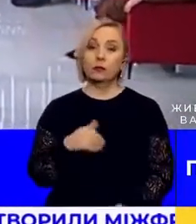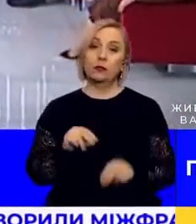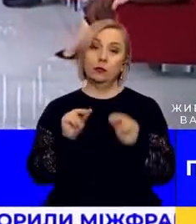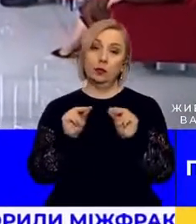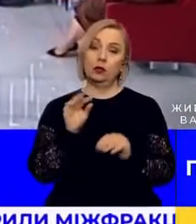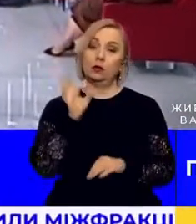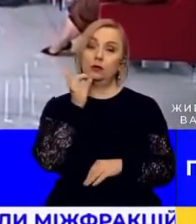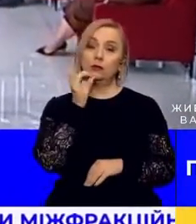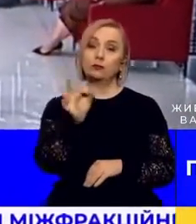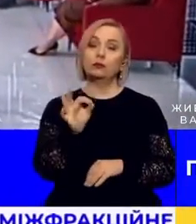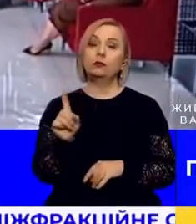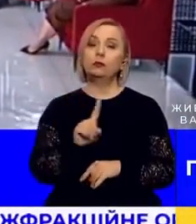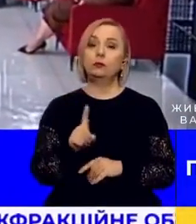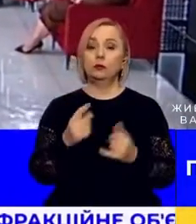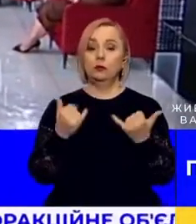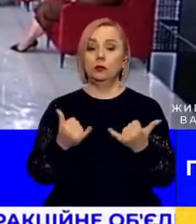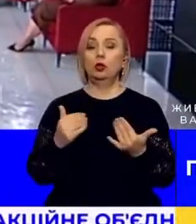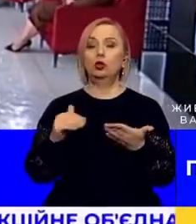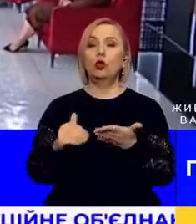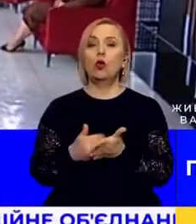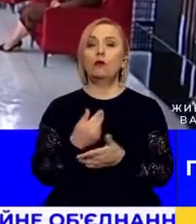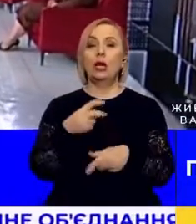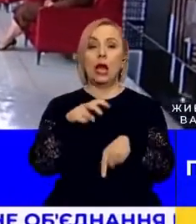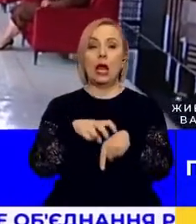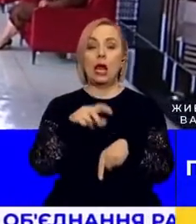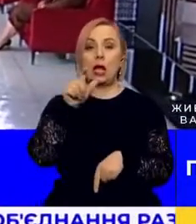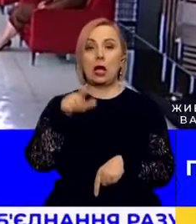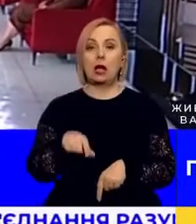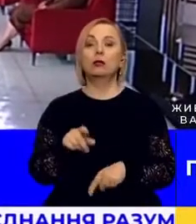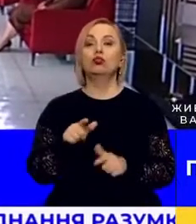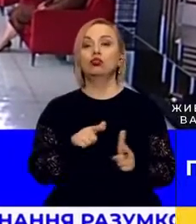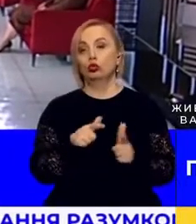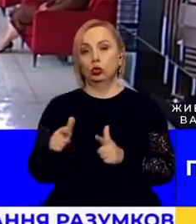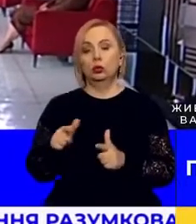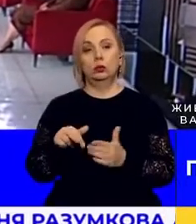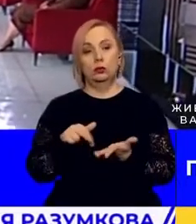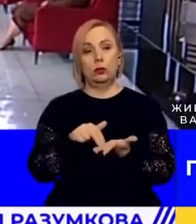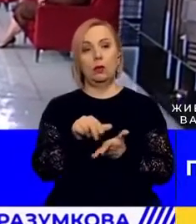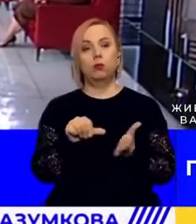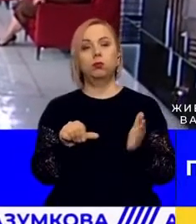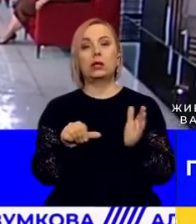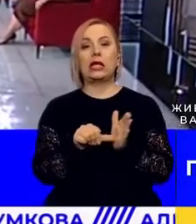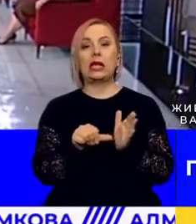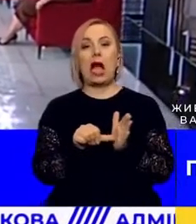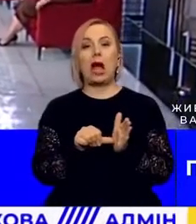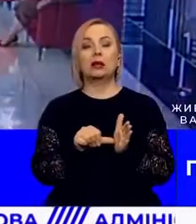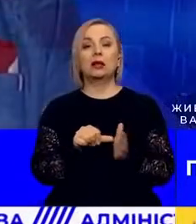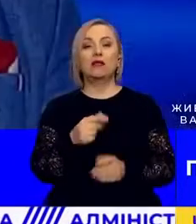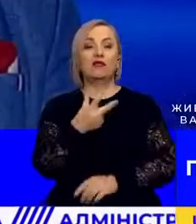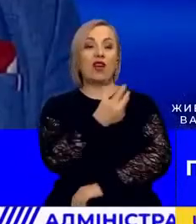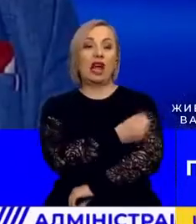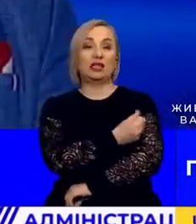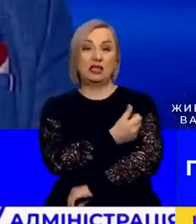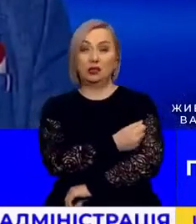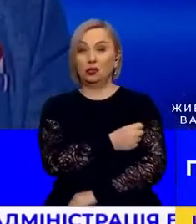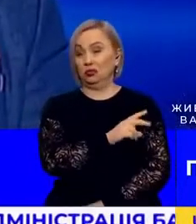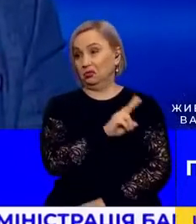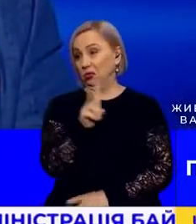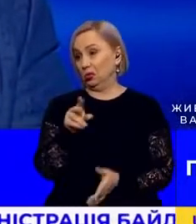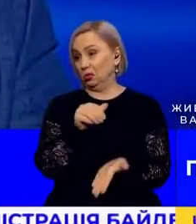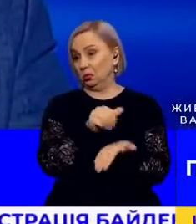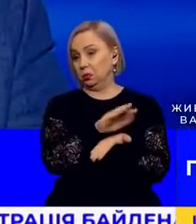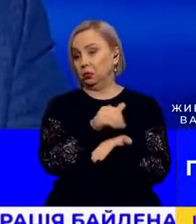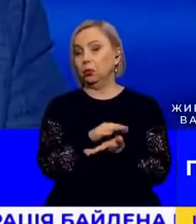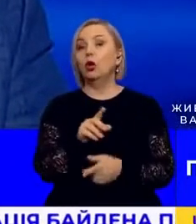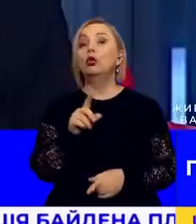що сьогодні нових лікарів, які захочуть піти в бригади для вакцинування, ви не знайдете. Чому? Тому що сьогодні